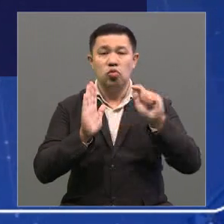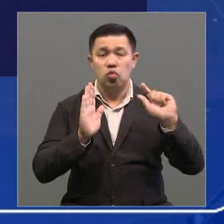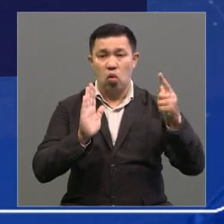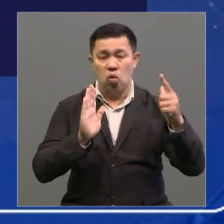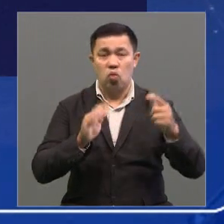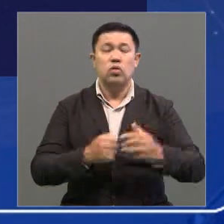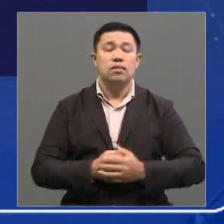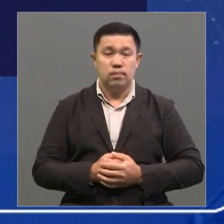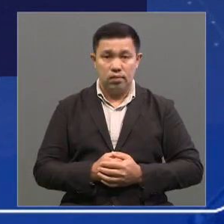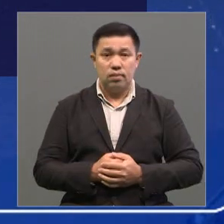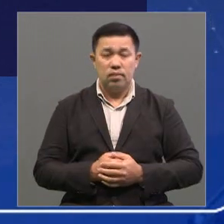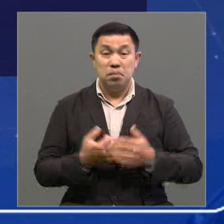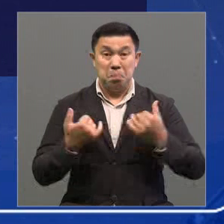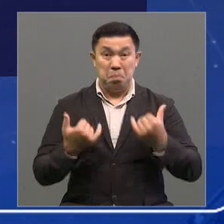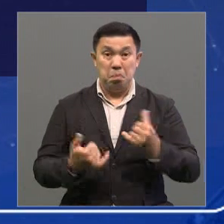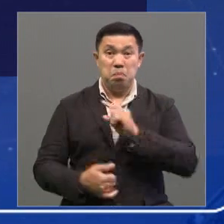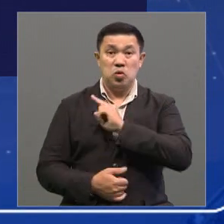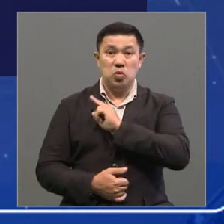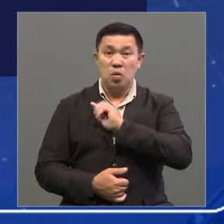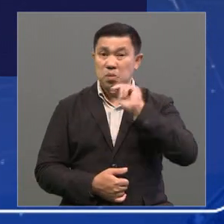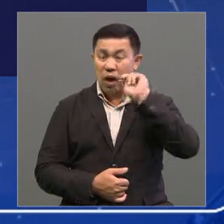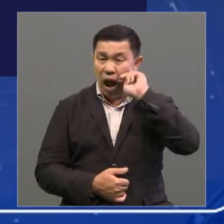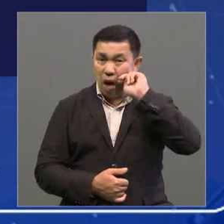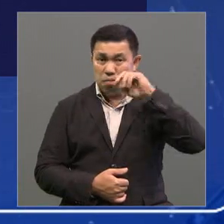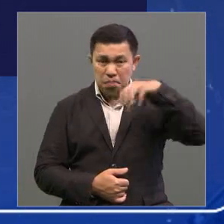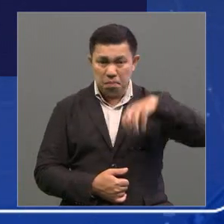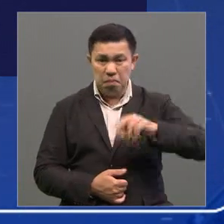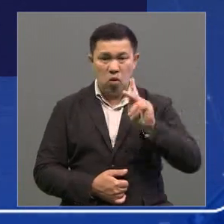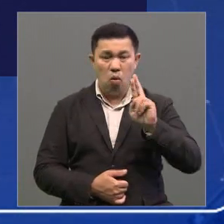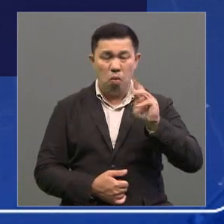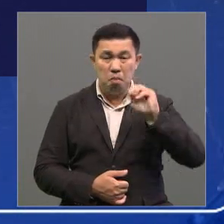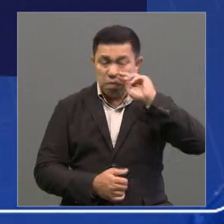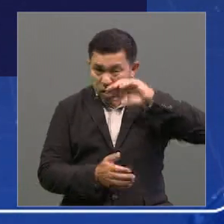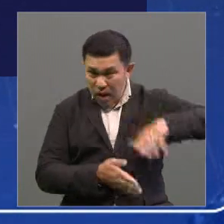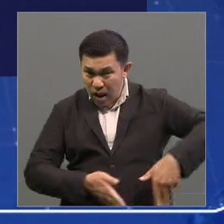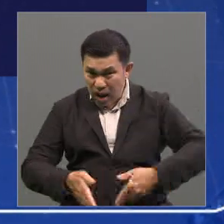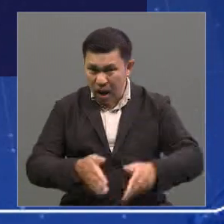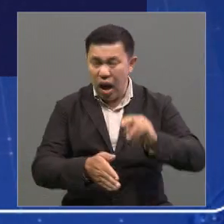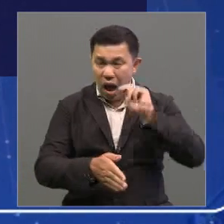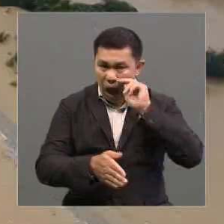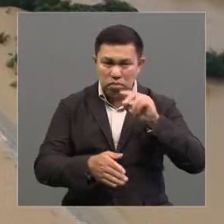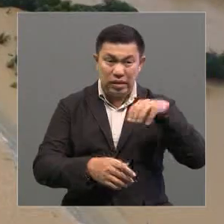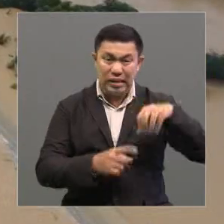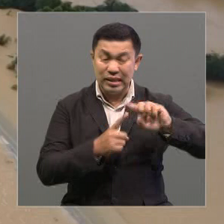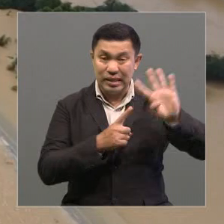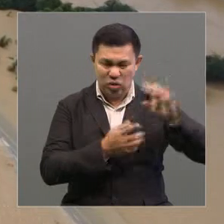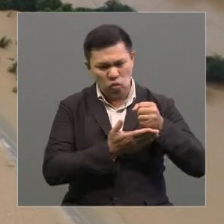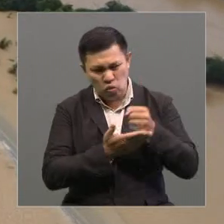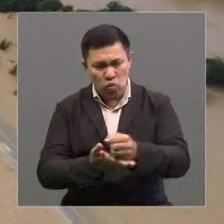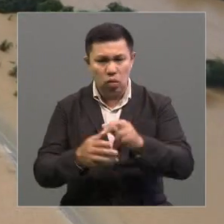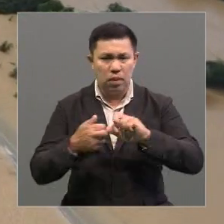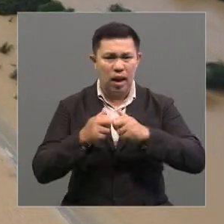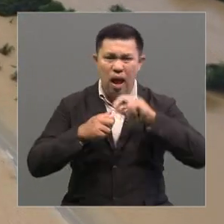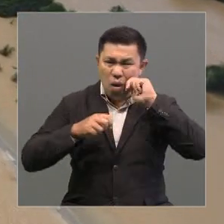อ่างทองค่ะซึ่งทางกรมชลประทานเองโดยสำนักงานชลประทานที่ 4ก็บอกว่าให้ความช่วยเหลือนะผู้ที่ได้รับผลกระทบจาก